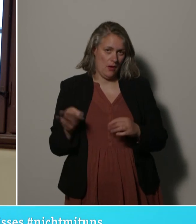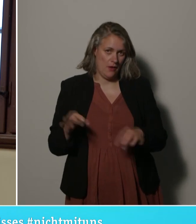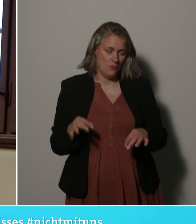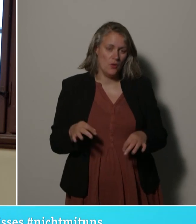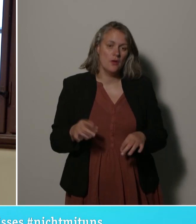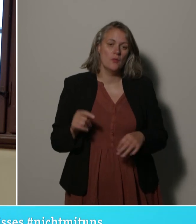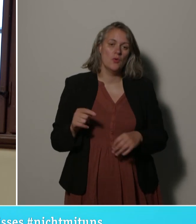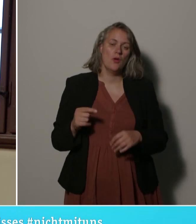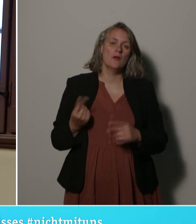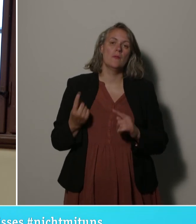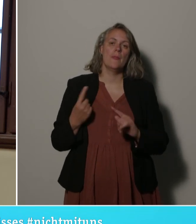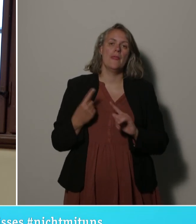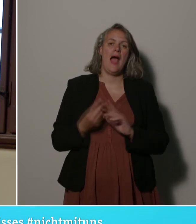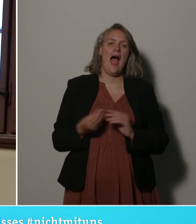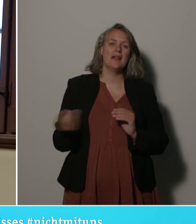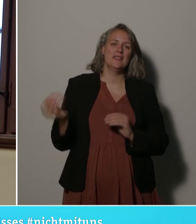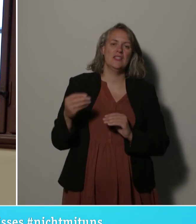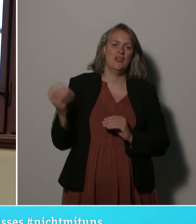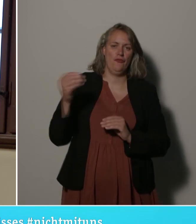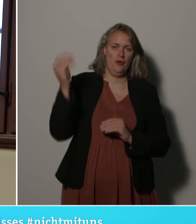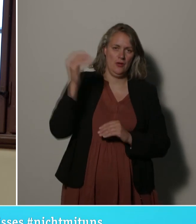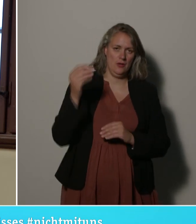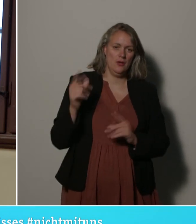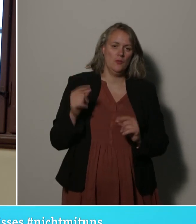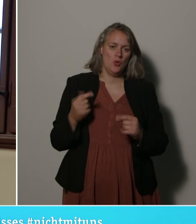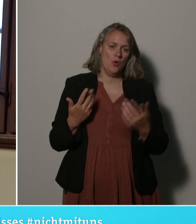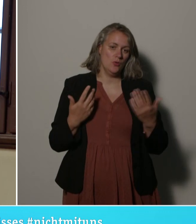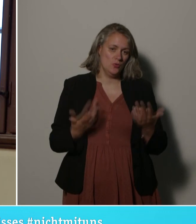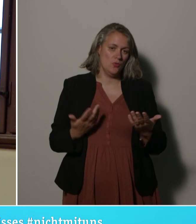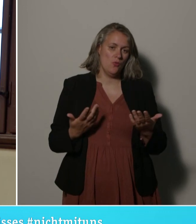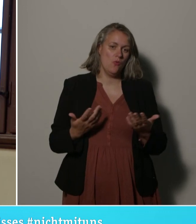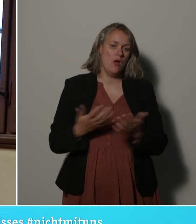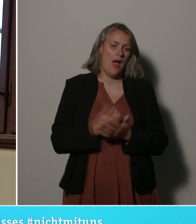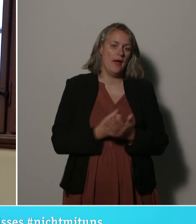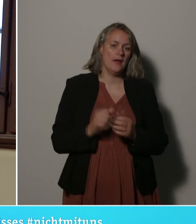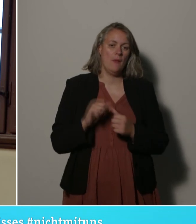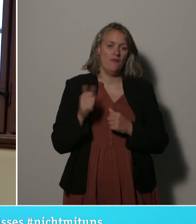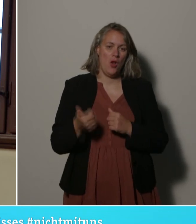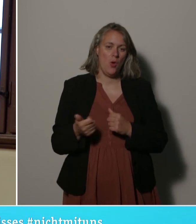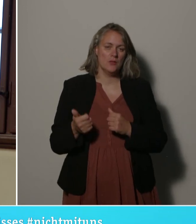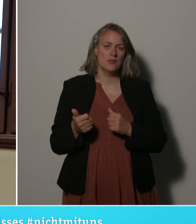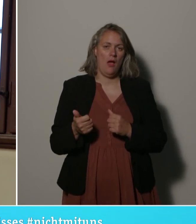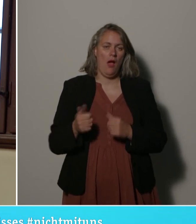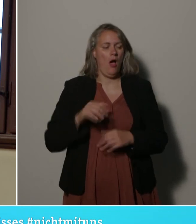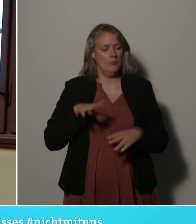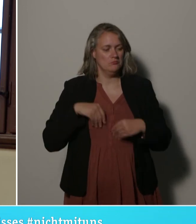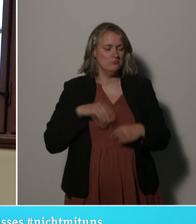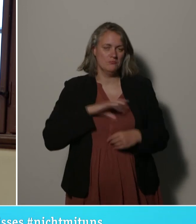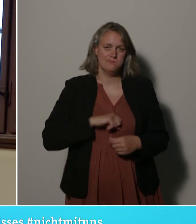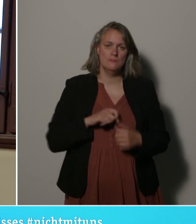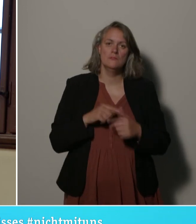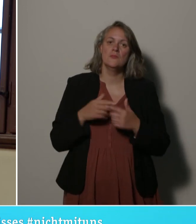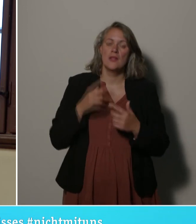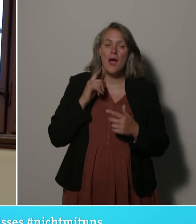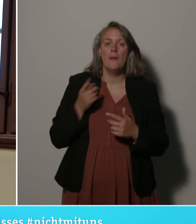Kurzstreckenticket additiv ein und nehme die Einnahmeverluste dafür hin. Da wissen wir, wie schwierig das um die finanzielle Situation des